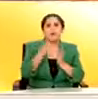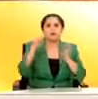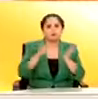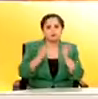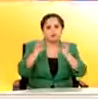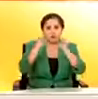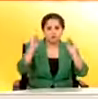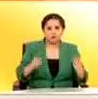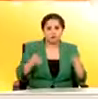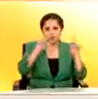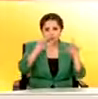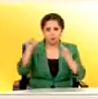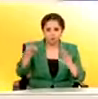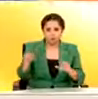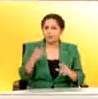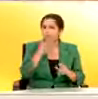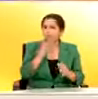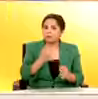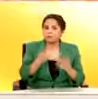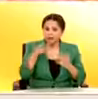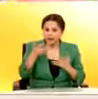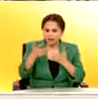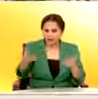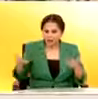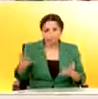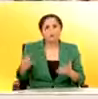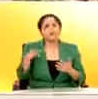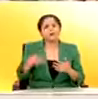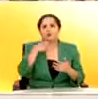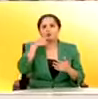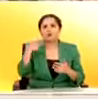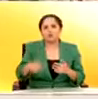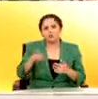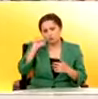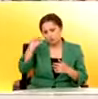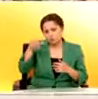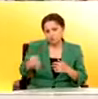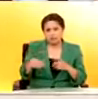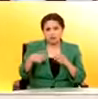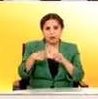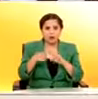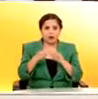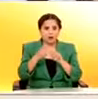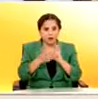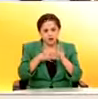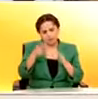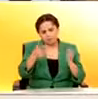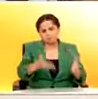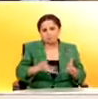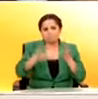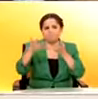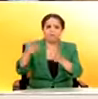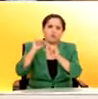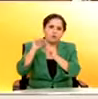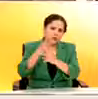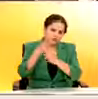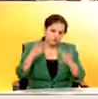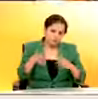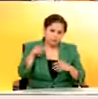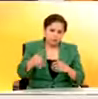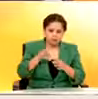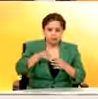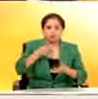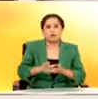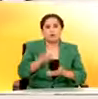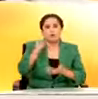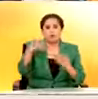से इन पवित्र अवशेषों को रूस के कलमिकिया ले जाया गया था। यहाँ बौद्ध धर्म